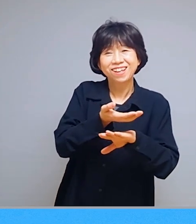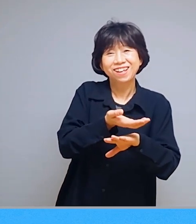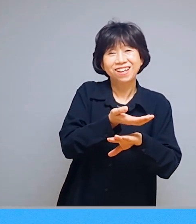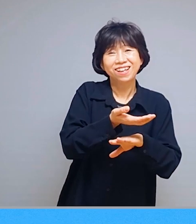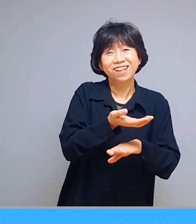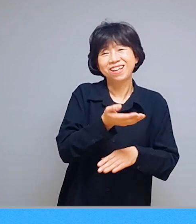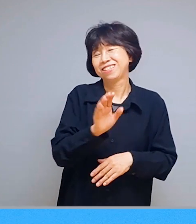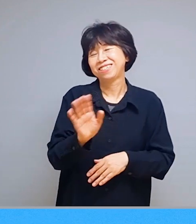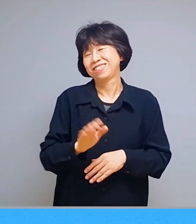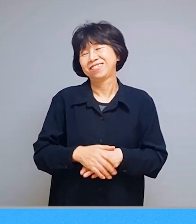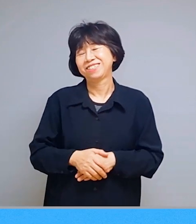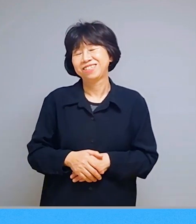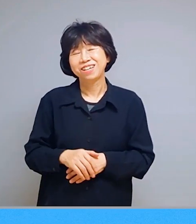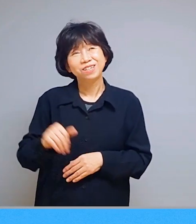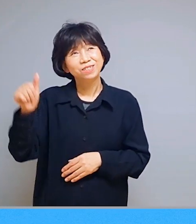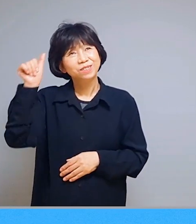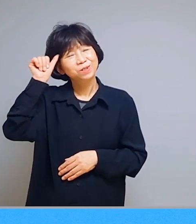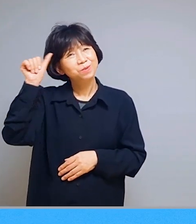한 5박 6일,